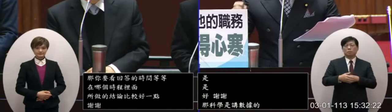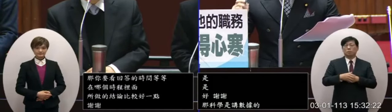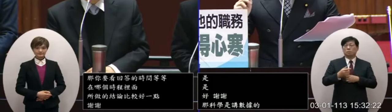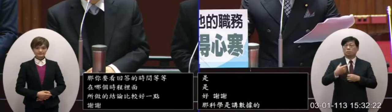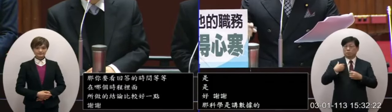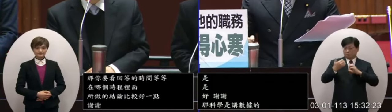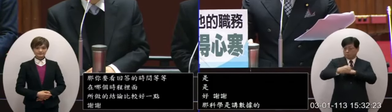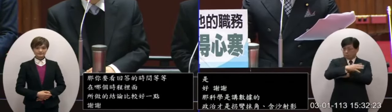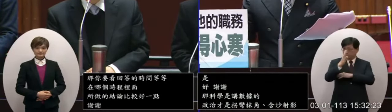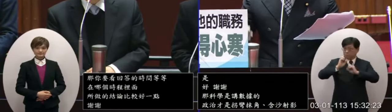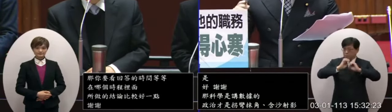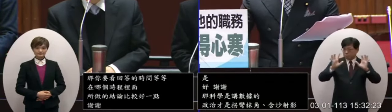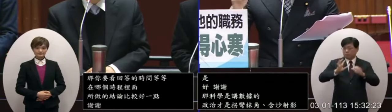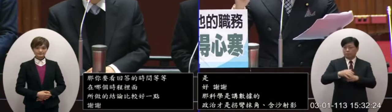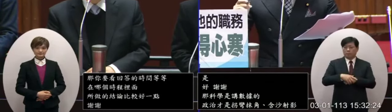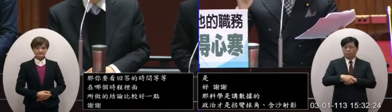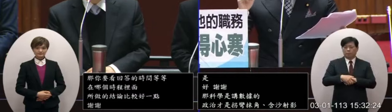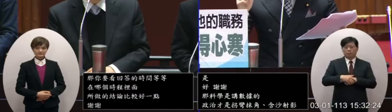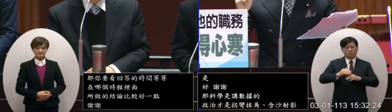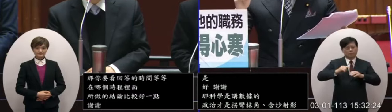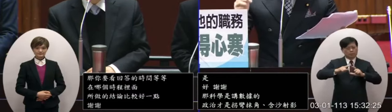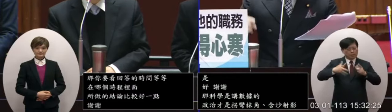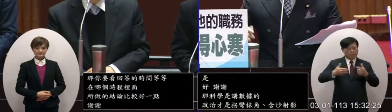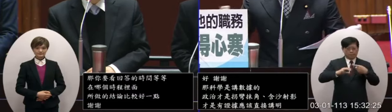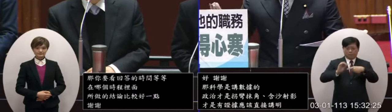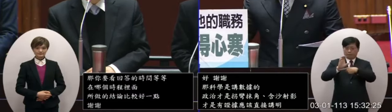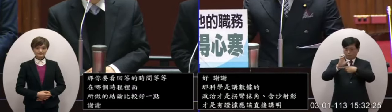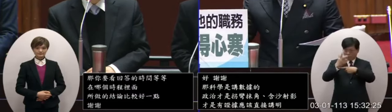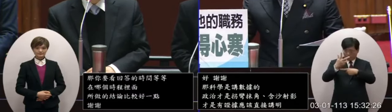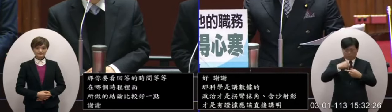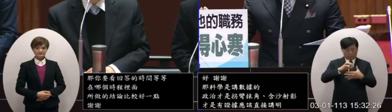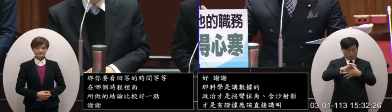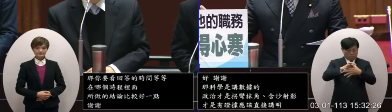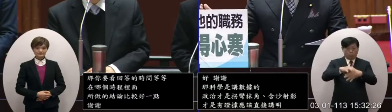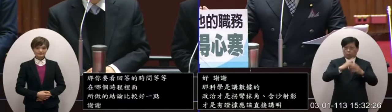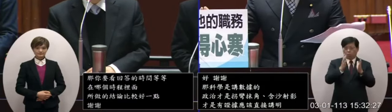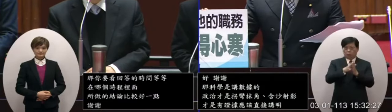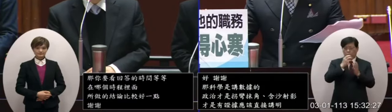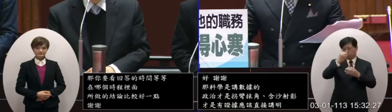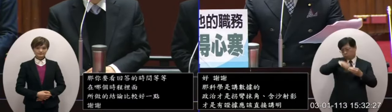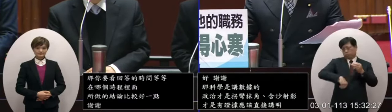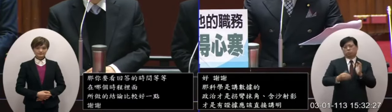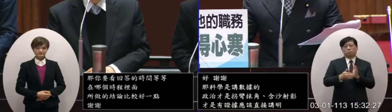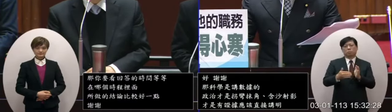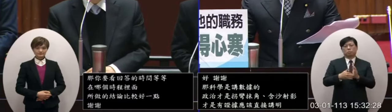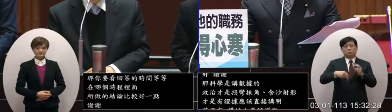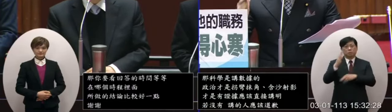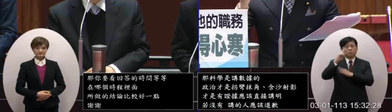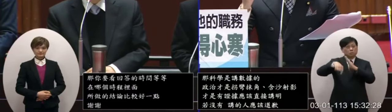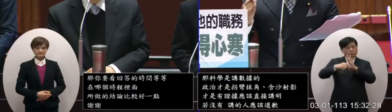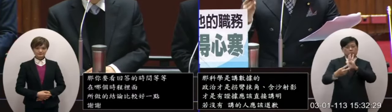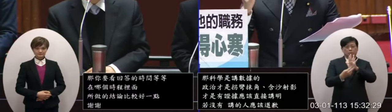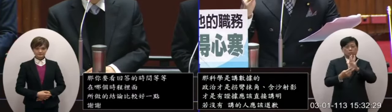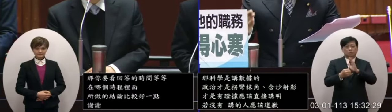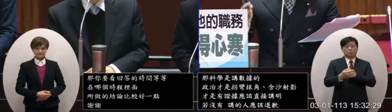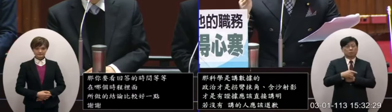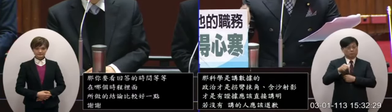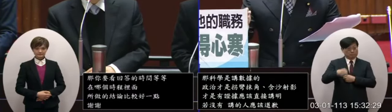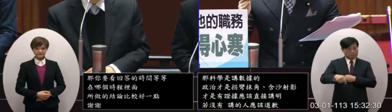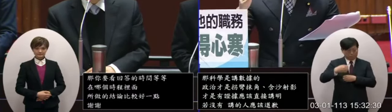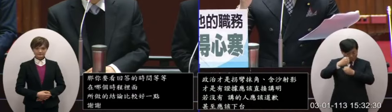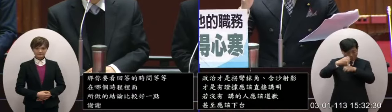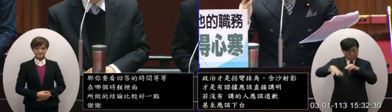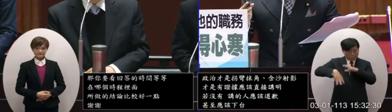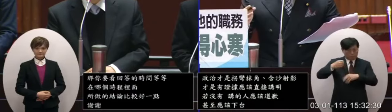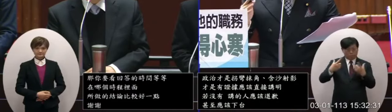据媒体报道，大约97%的漏量已经被吃掉了。行政院指出，本次抽验